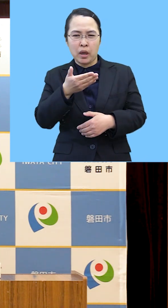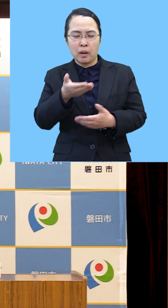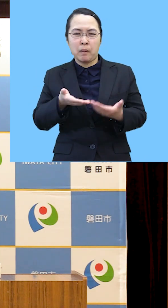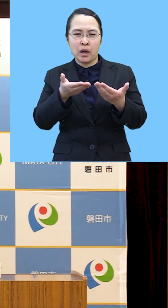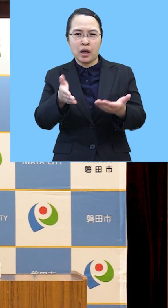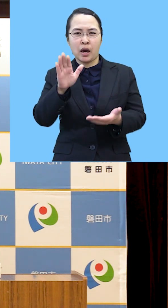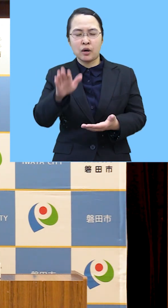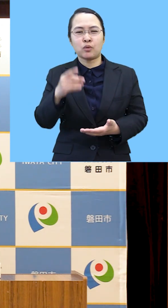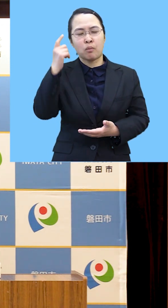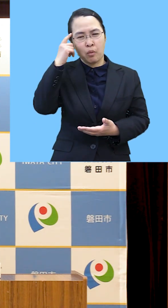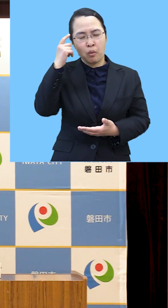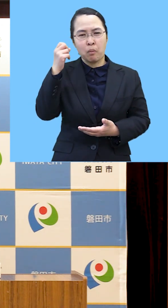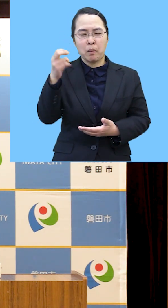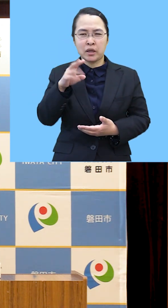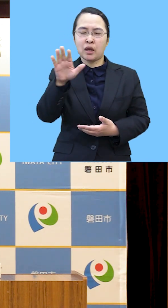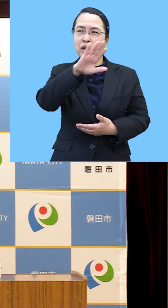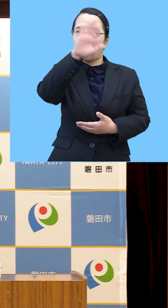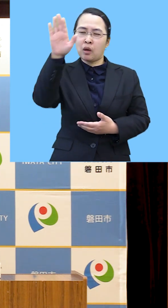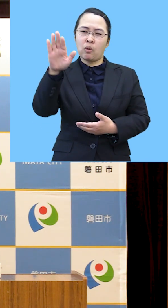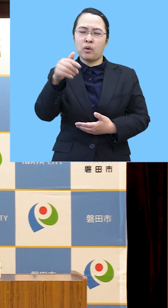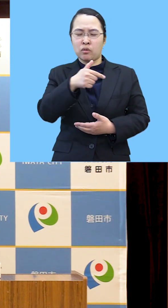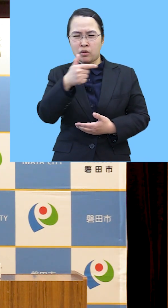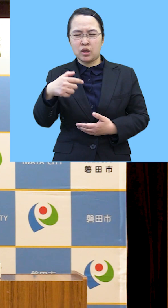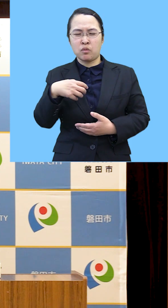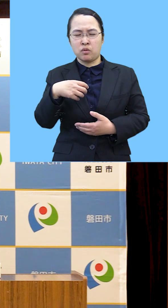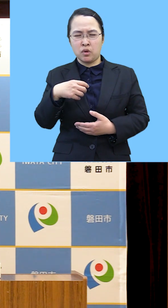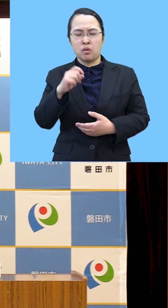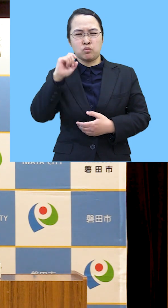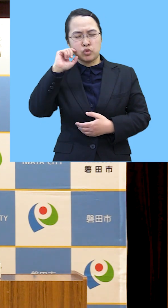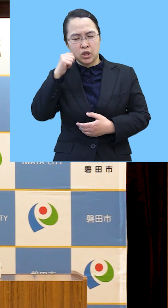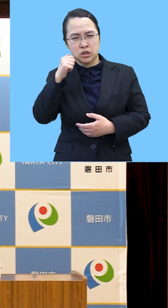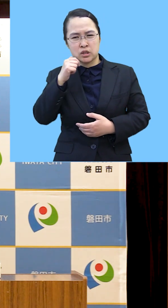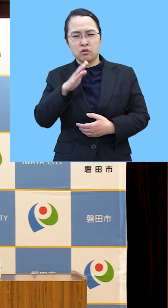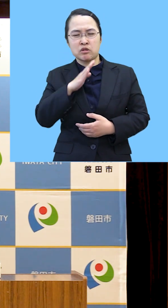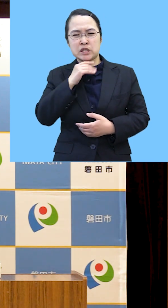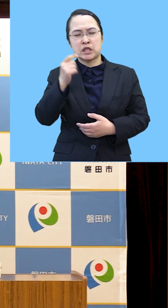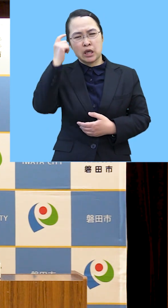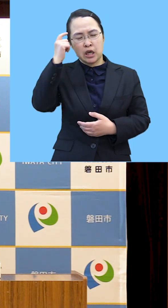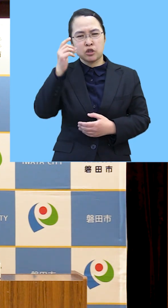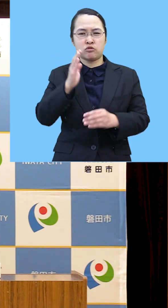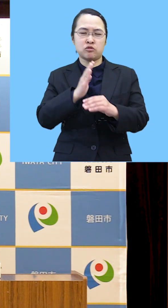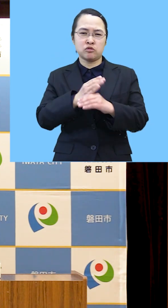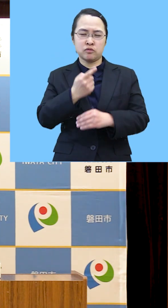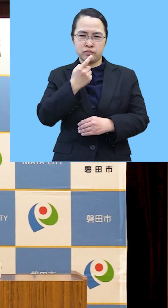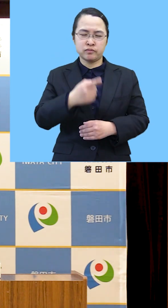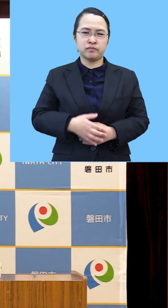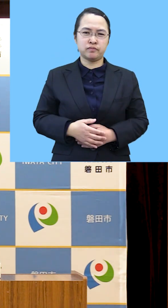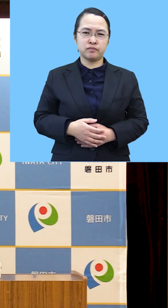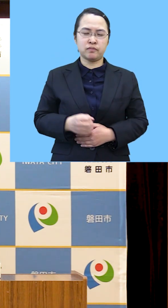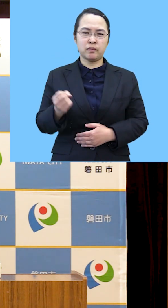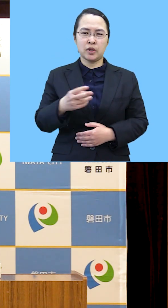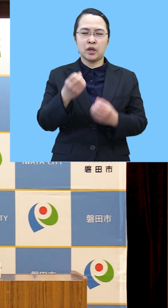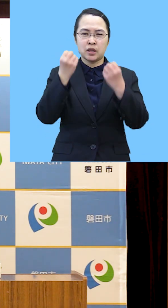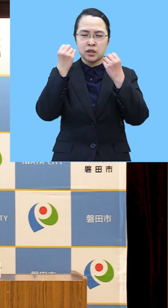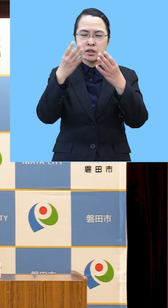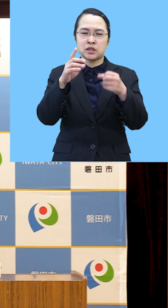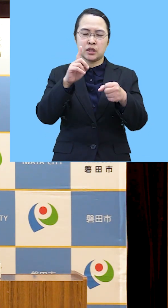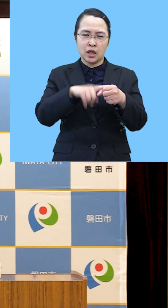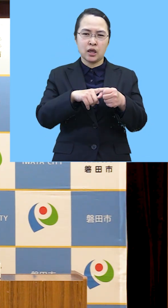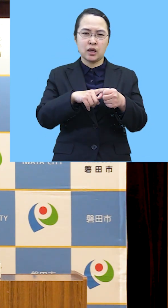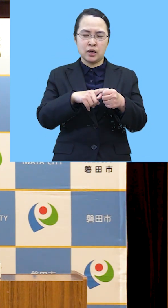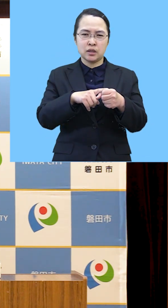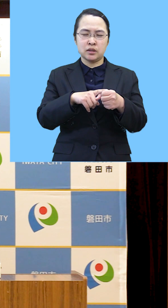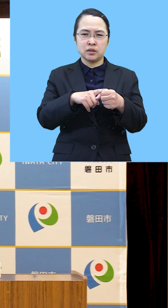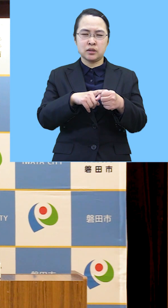もしれませんが、また天候というのは非常に難しいなというふうに実感をしているところであります。また新年早々です